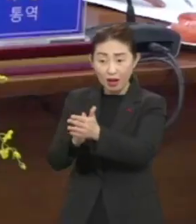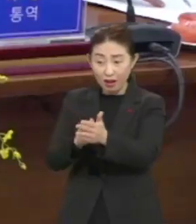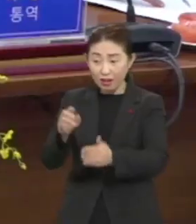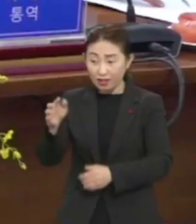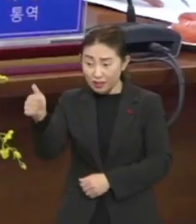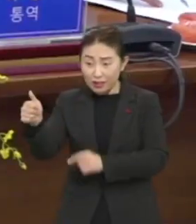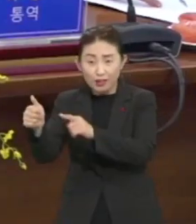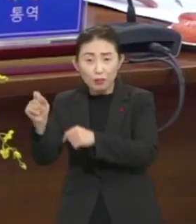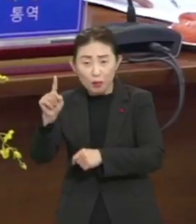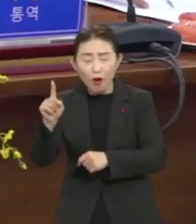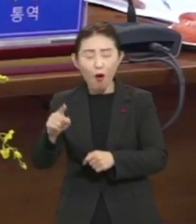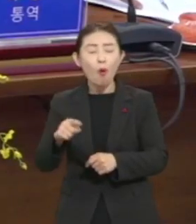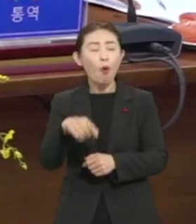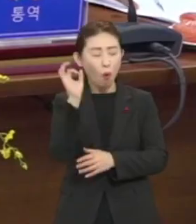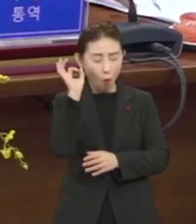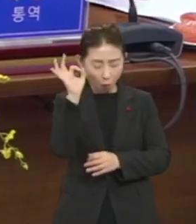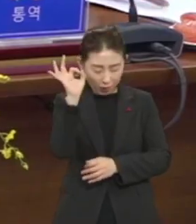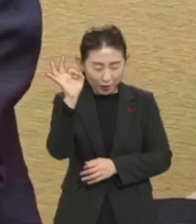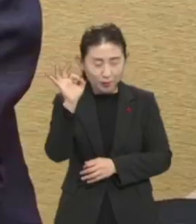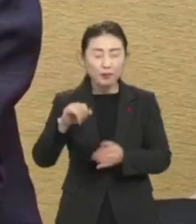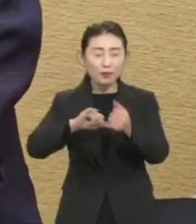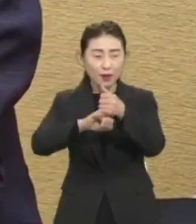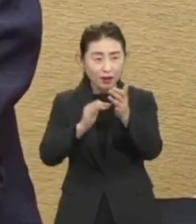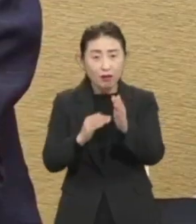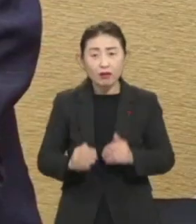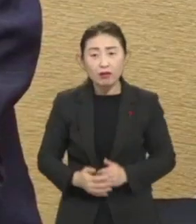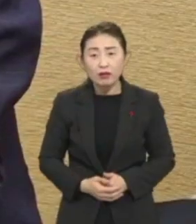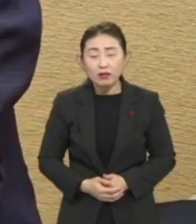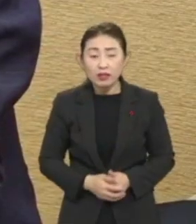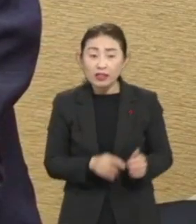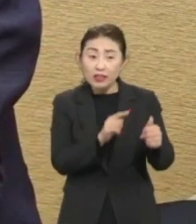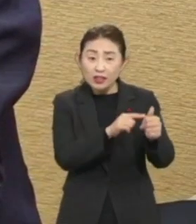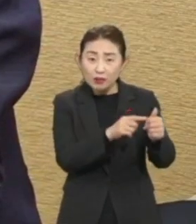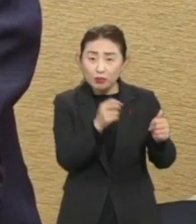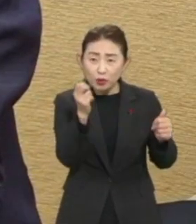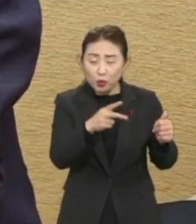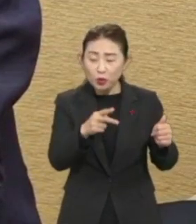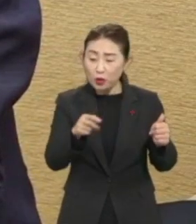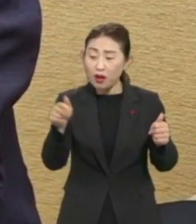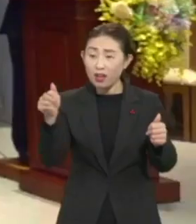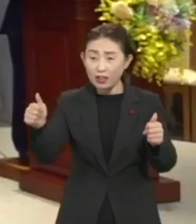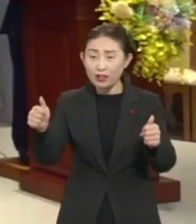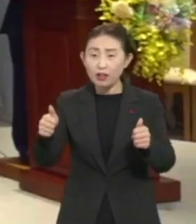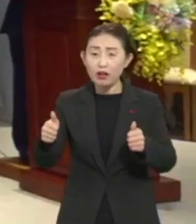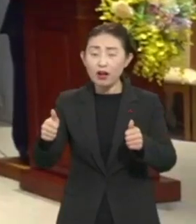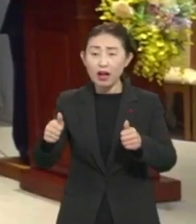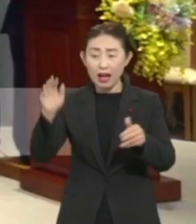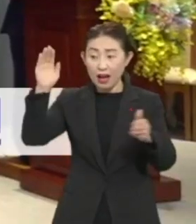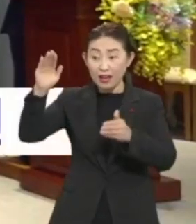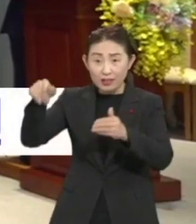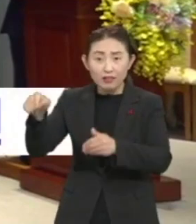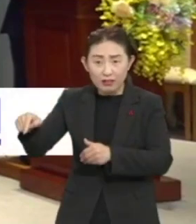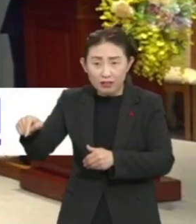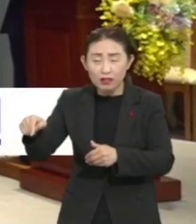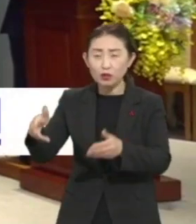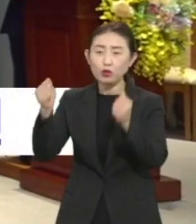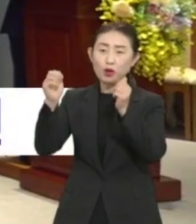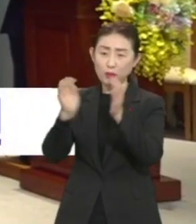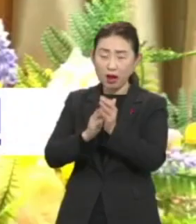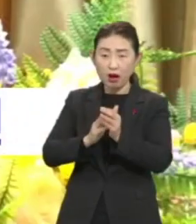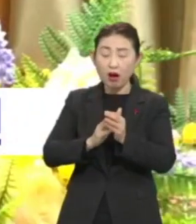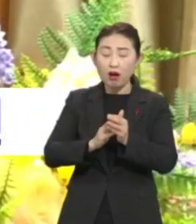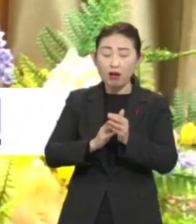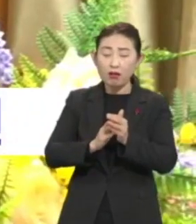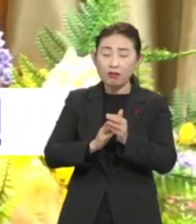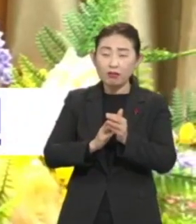박장성 성장은 이를 흔쾌히 약속했습니다. 김 지사는 이와 함께 박장성 출신의 도내 학생들에게 학업과